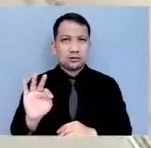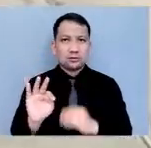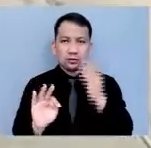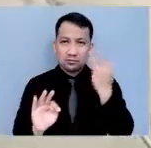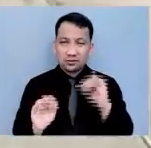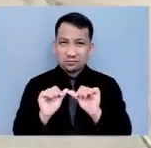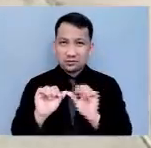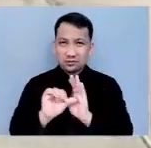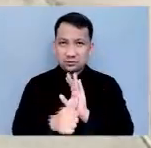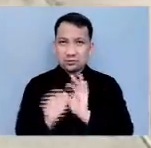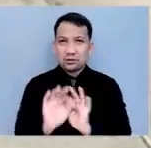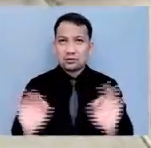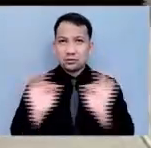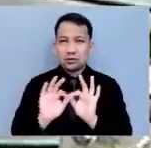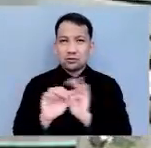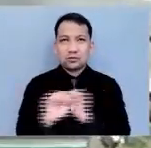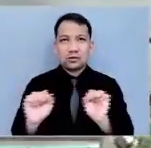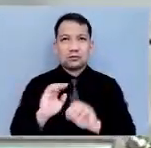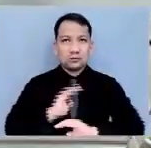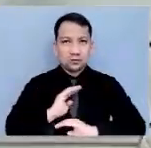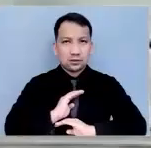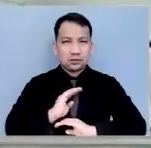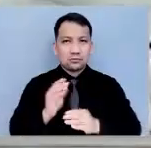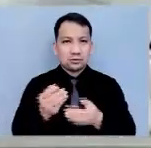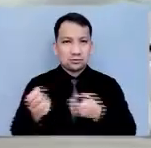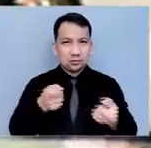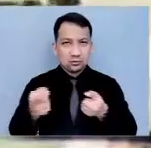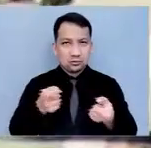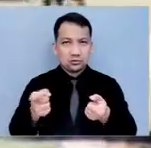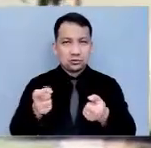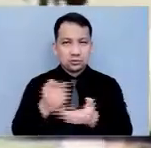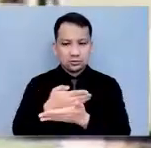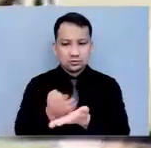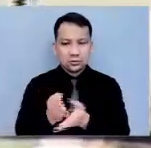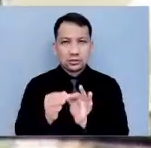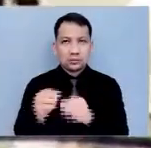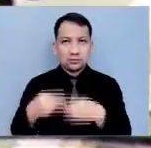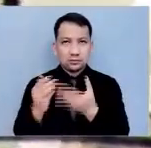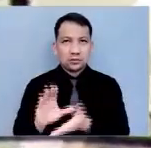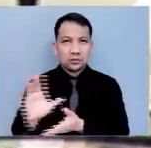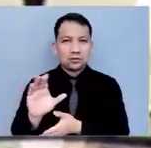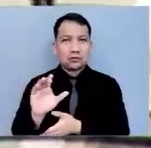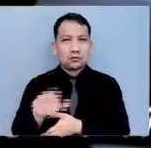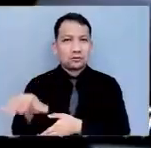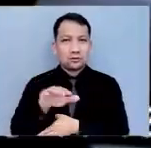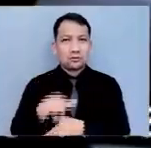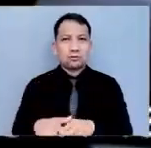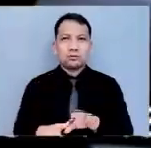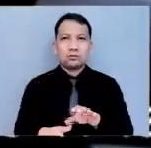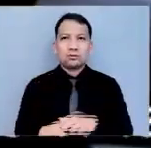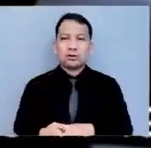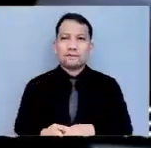niya, dapat tiyaking maayos ang pamamahala sa pondong ibibigay sa Sovereign Wealth Fund. Portion, no, parts,